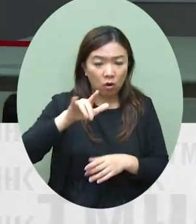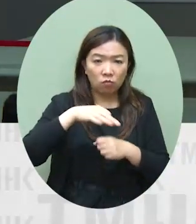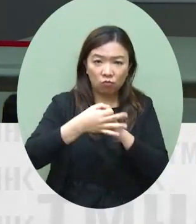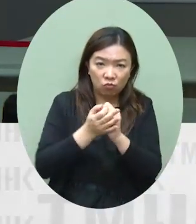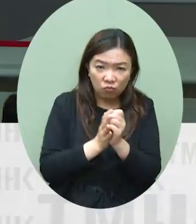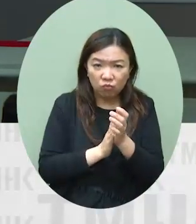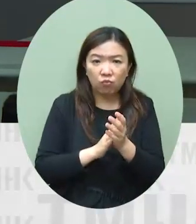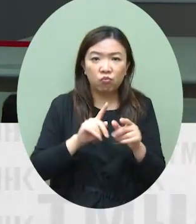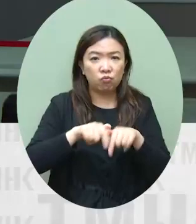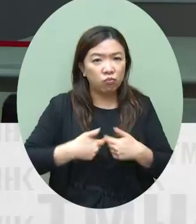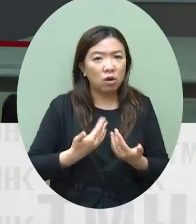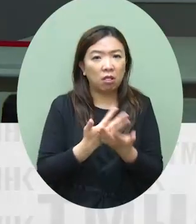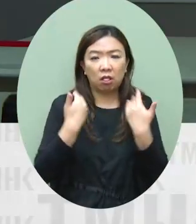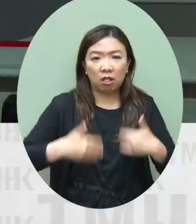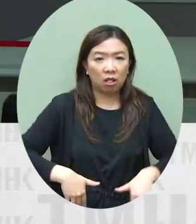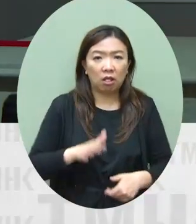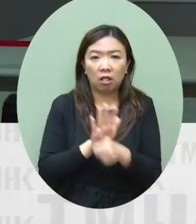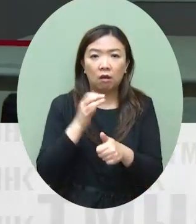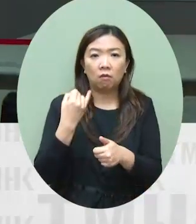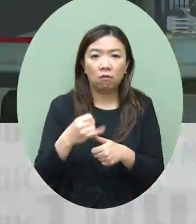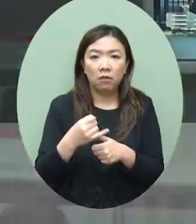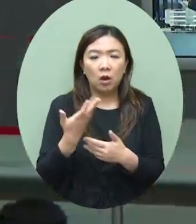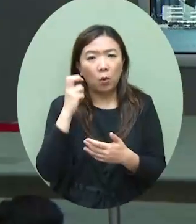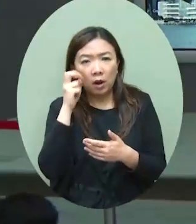制嘅目的，同埋調整下個措施預期成效呢？唔該。